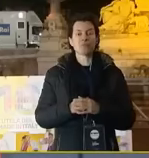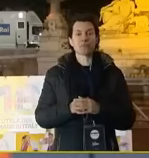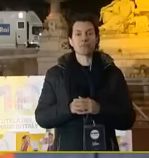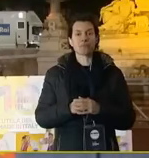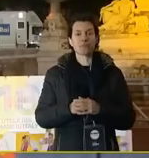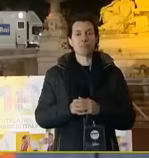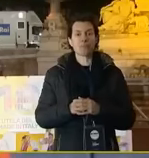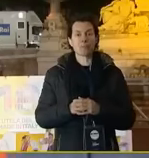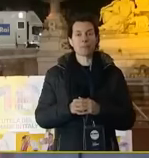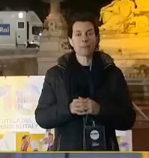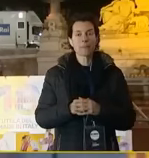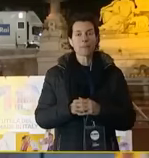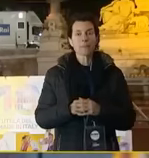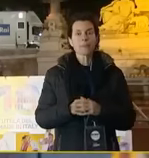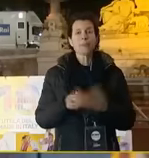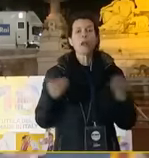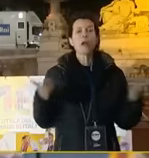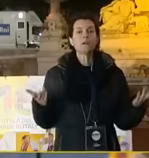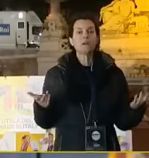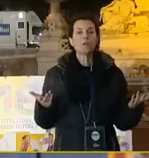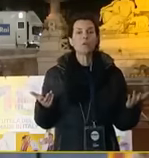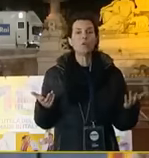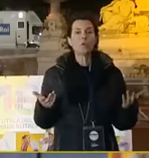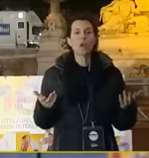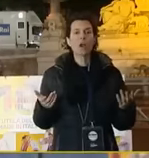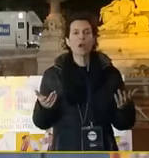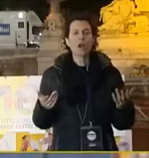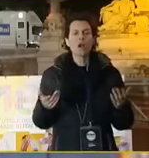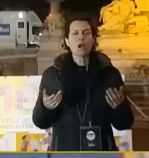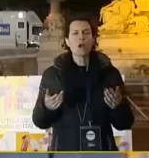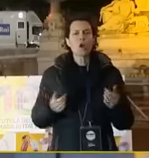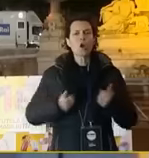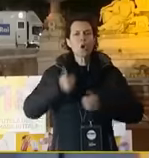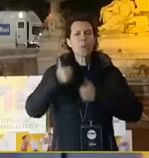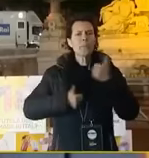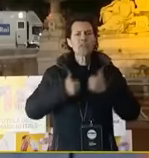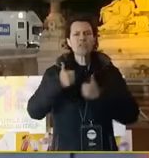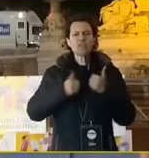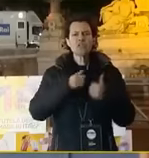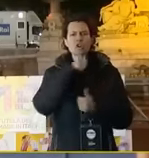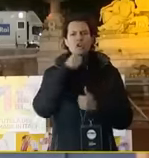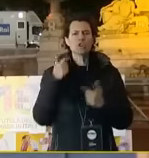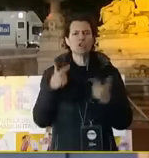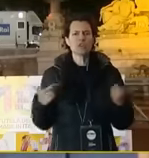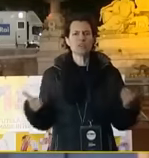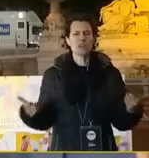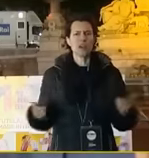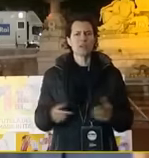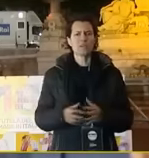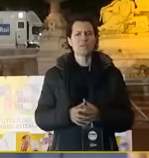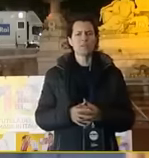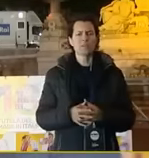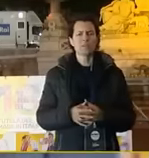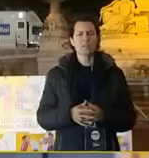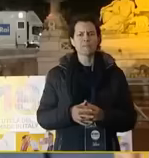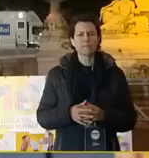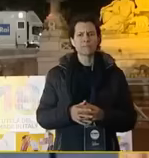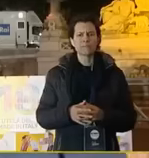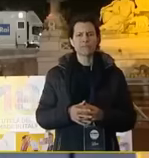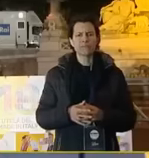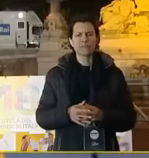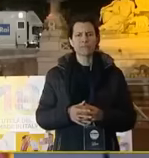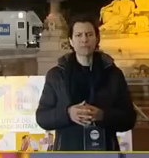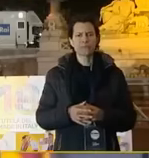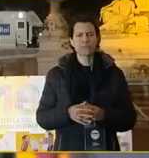e non che uno è contro l'altro, competitiva. Dobbiamo cambiare i valori, dobbiamo cambiare il modo in cui noi facciamo le cose, e se